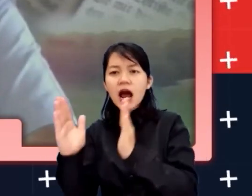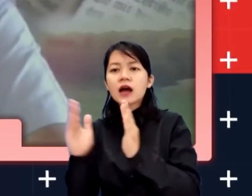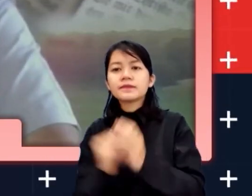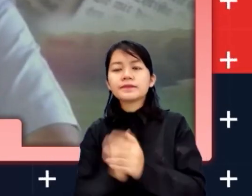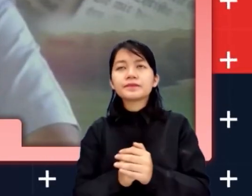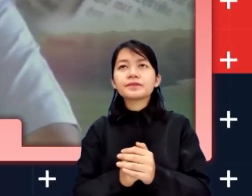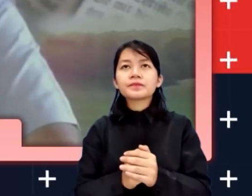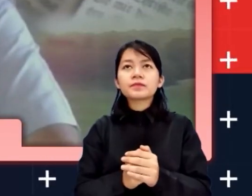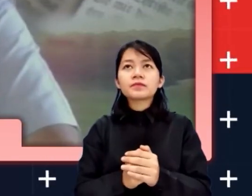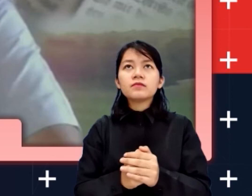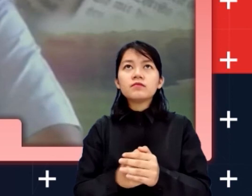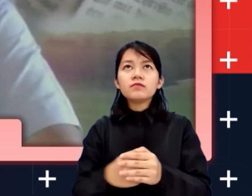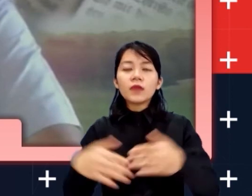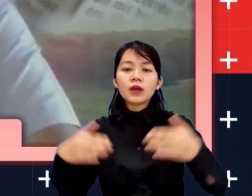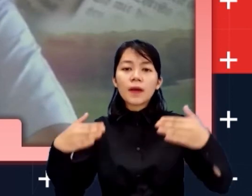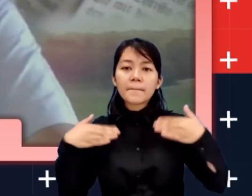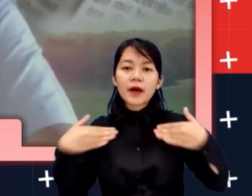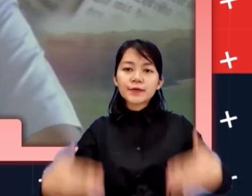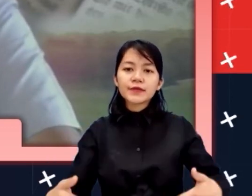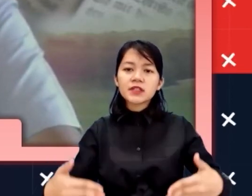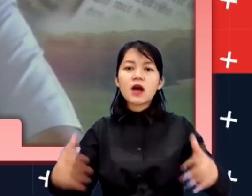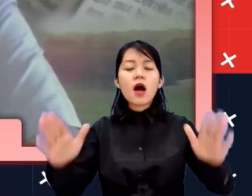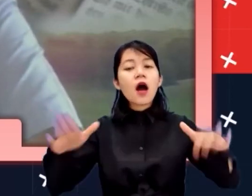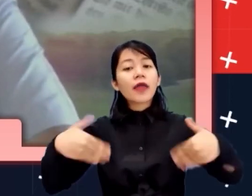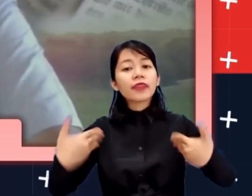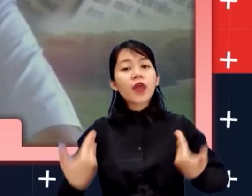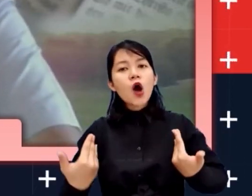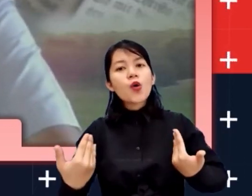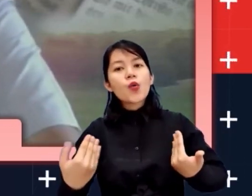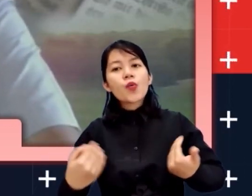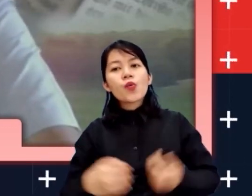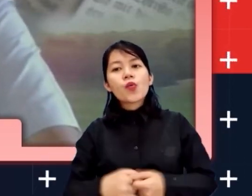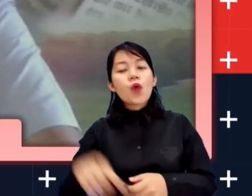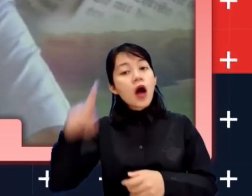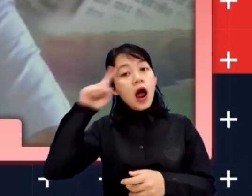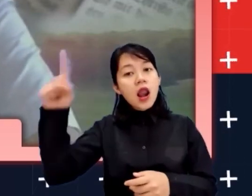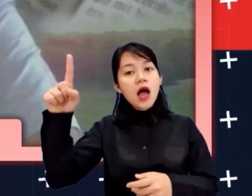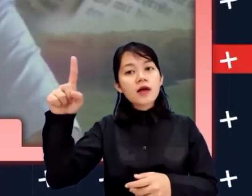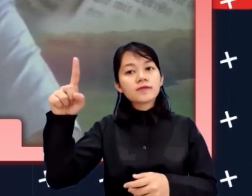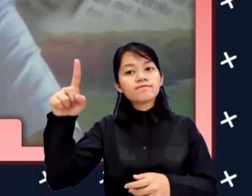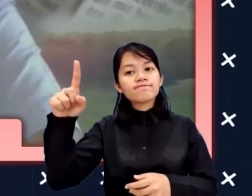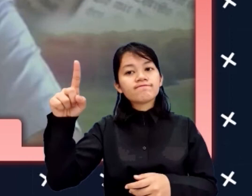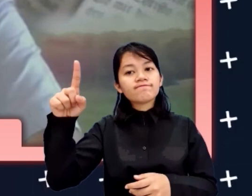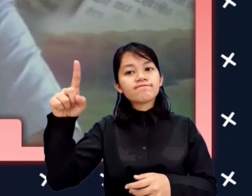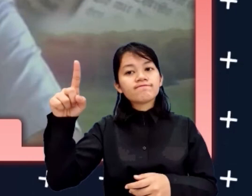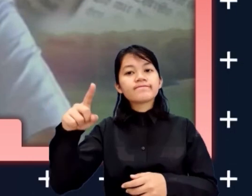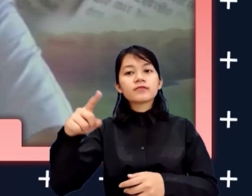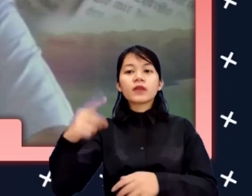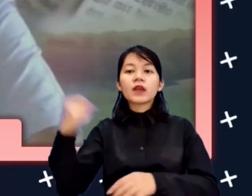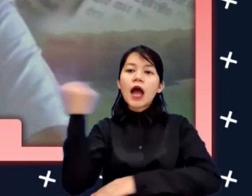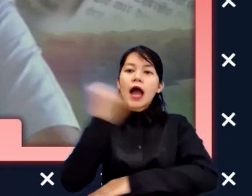Sejak dari penciptaan, Kejadian pasal yang kedua, sudah dengan